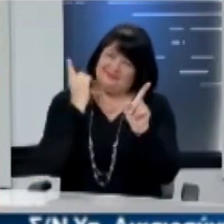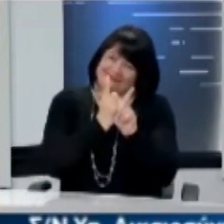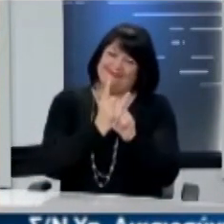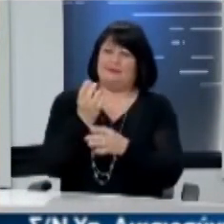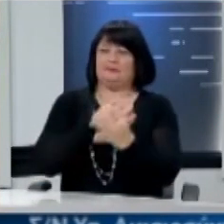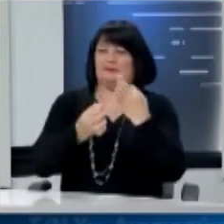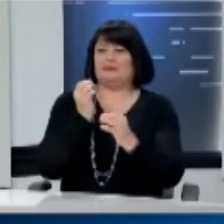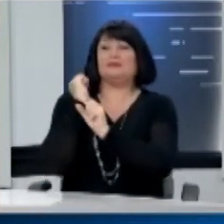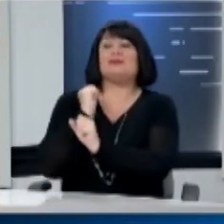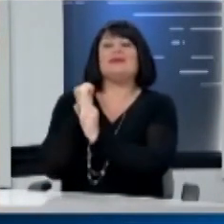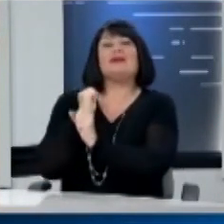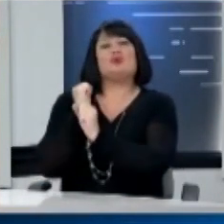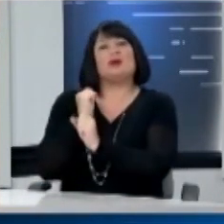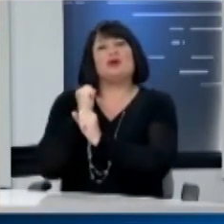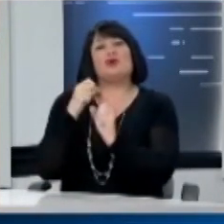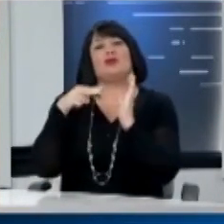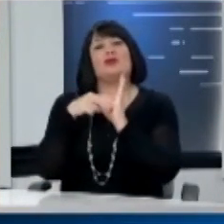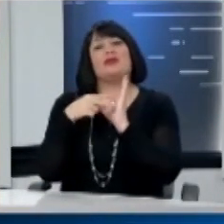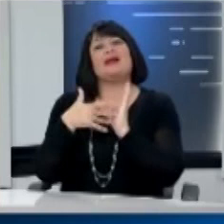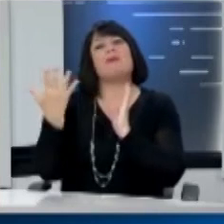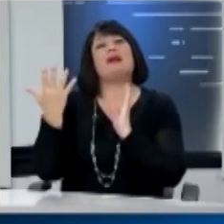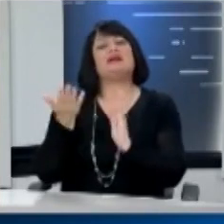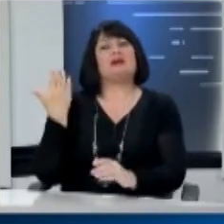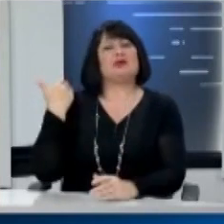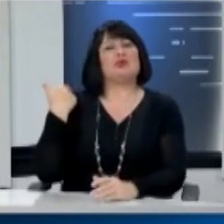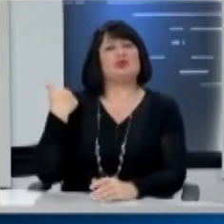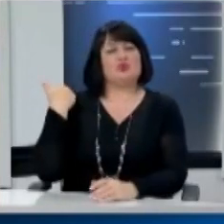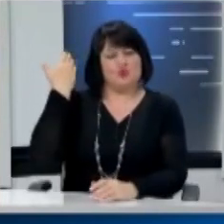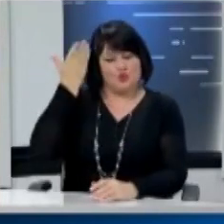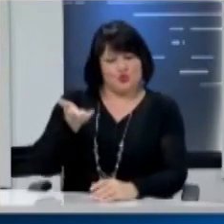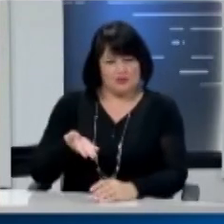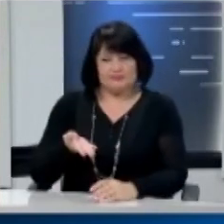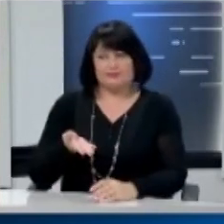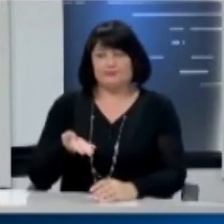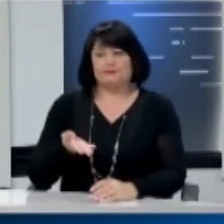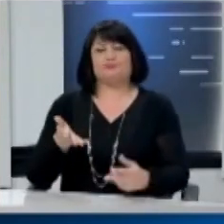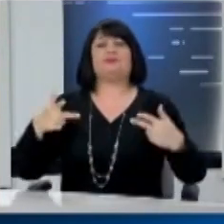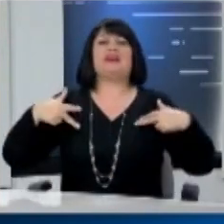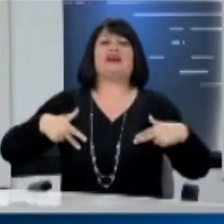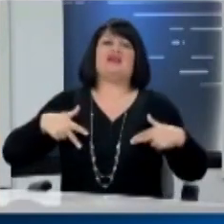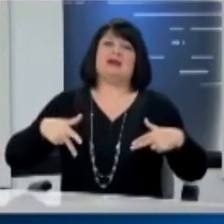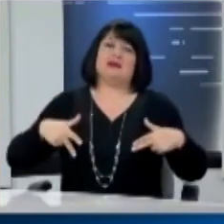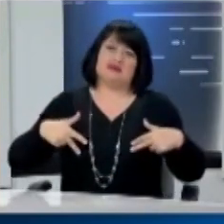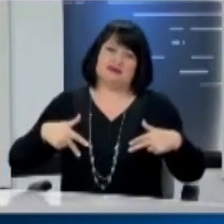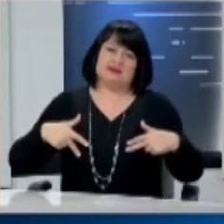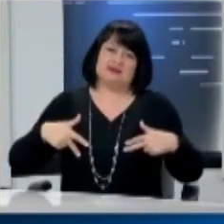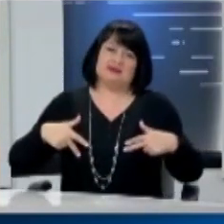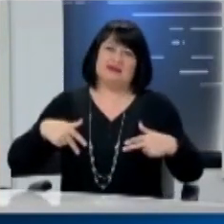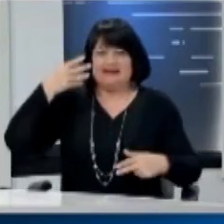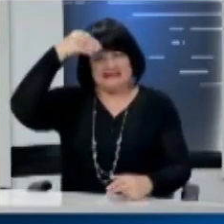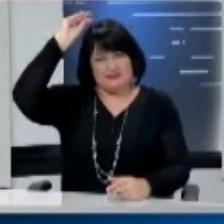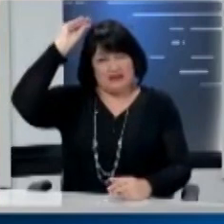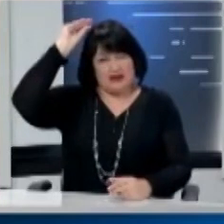Από τον Ιανουάριο του 2015 οι κυβερνήσεις του κ.